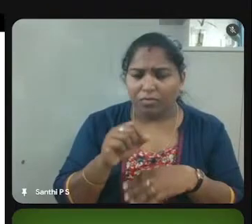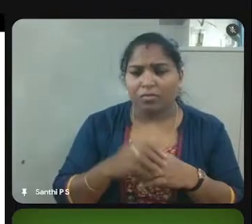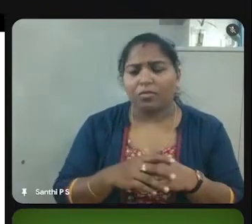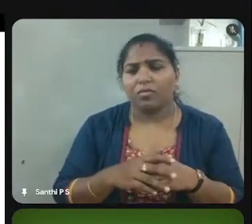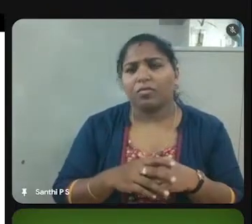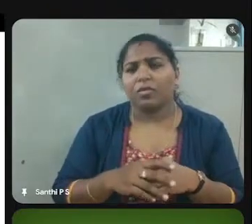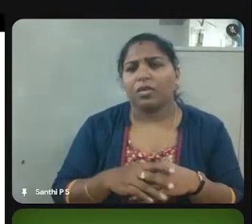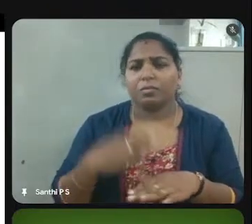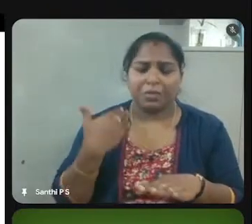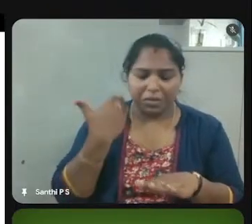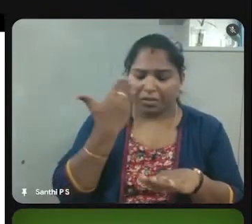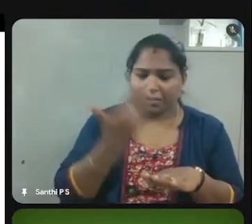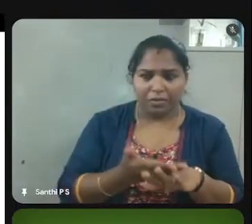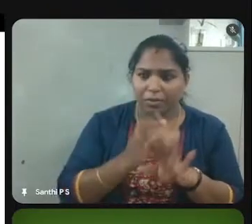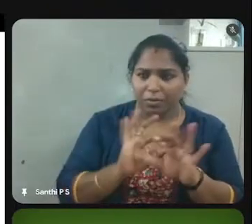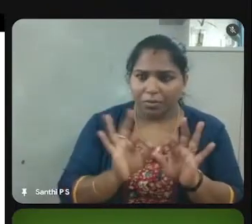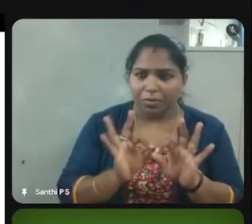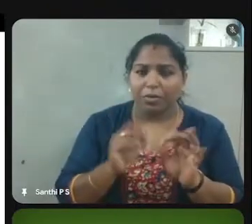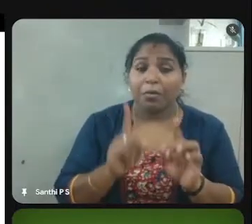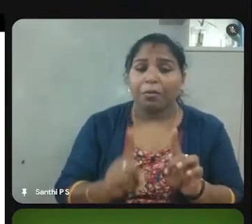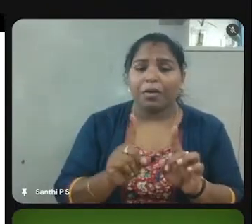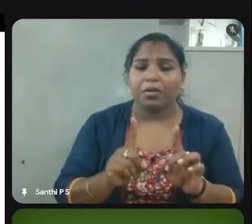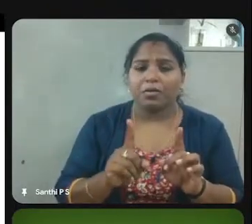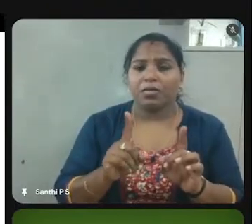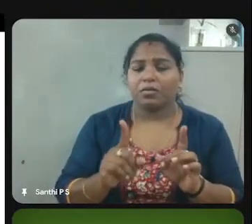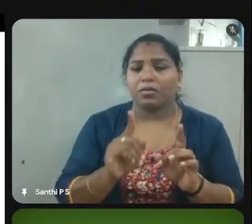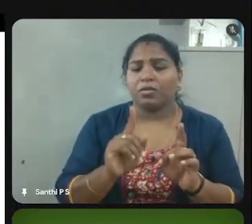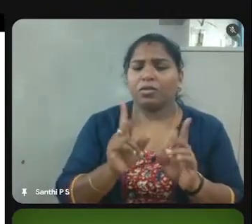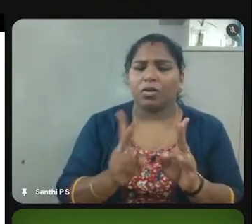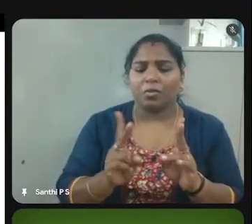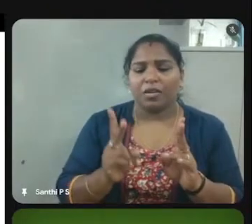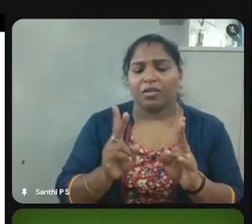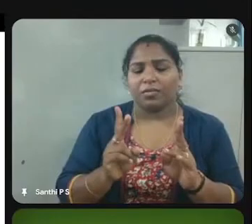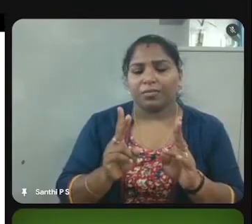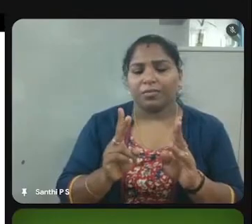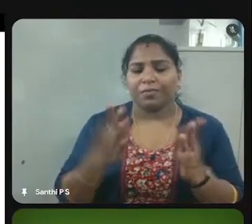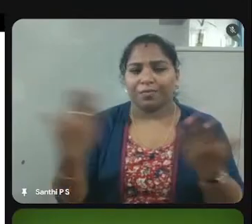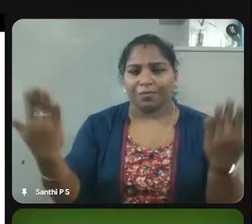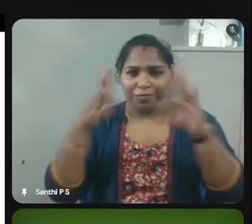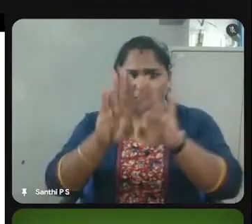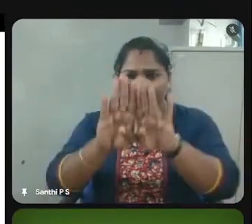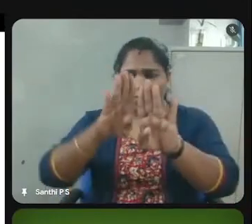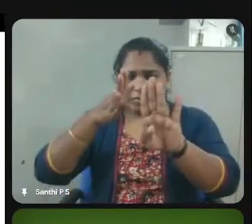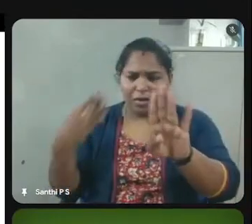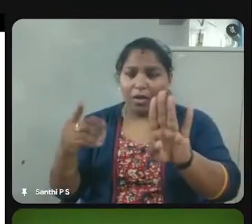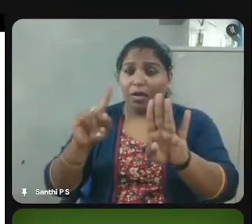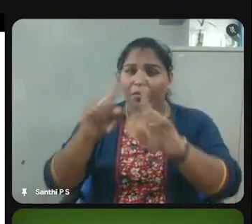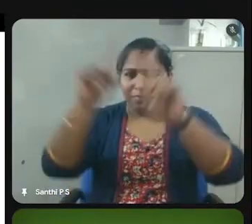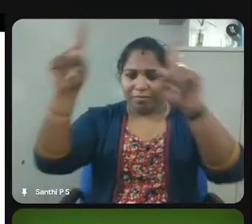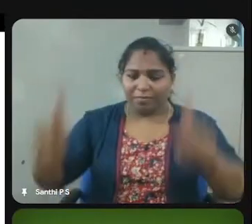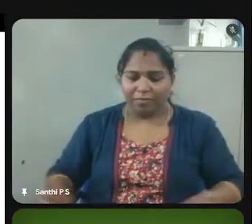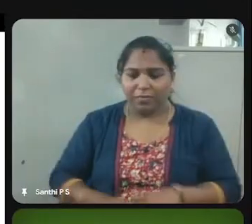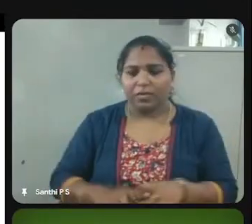അതായത് ഇതുവരെ അങ്ങനെ കണ്ടിട്ടില്ല. ഇപ്പൊ ഈ കണ്ണാടി, അതായത് അലമാരയുടെ വലിയ അലമാരയുടെ വലിയ കണ്ണാടിയില്ലേ,